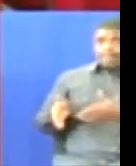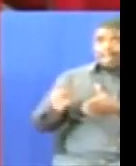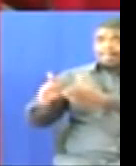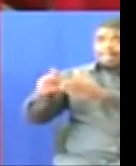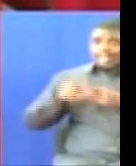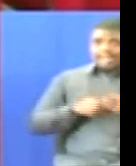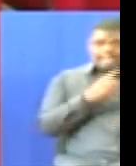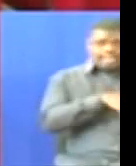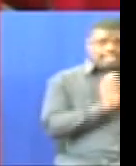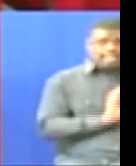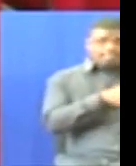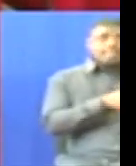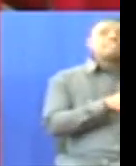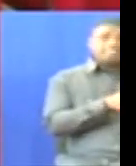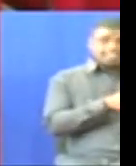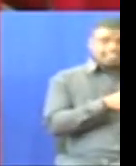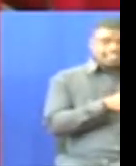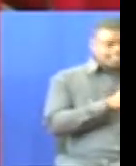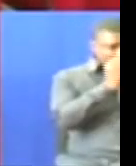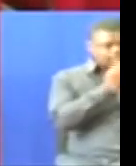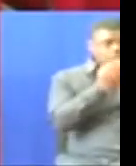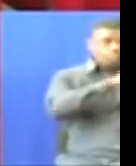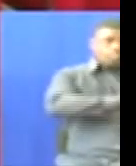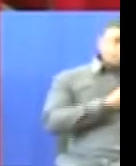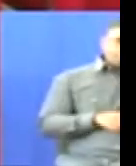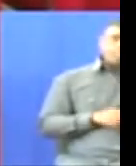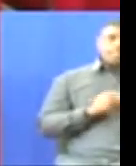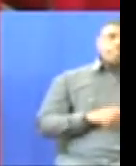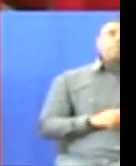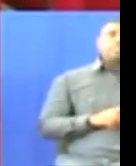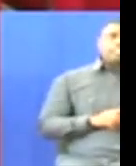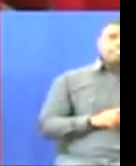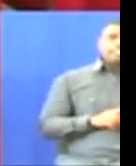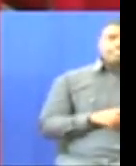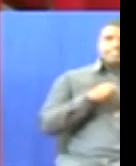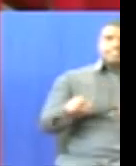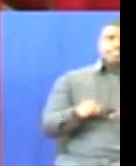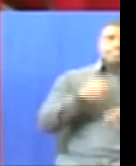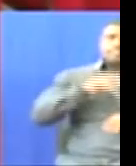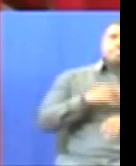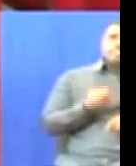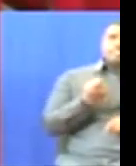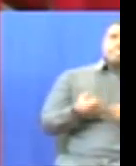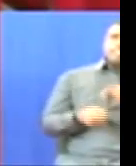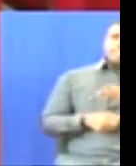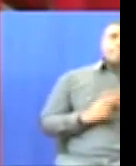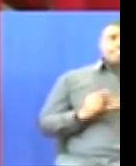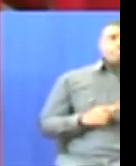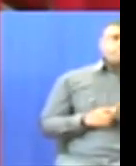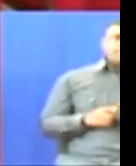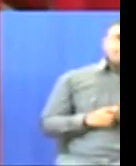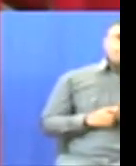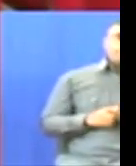kwenye kamati hii ya miundombinu, nimeguswa nichangie hapa kwa kirefu kidogo kuhusu barabara ambayo inaunganisha